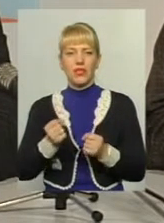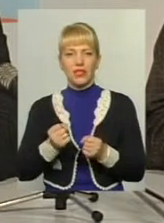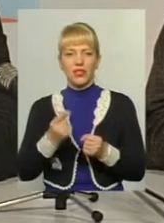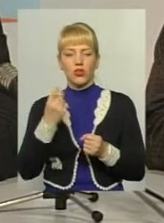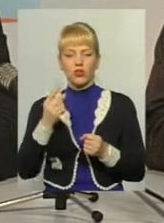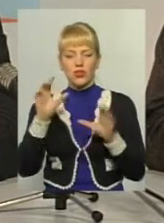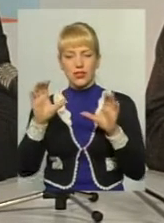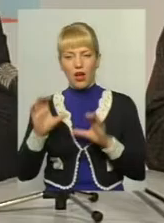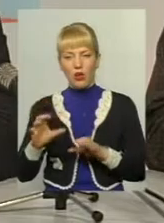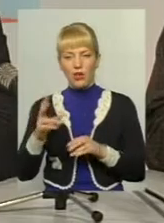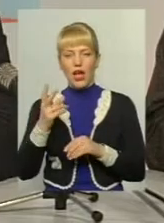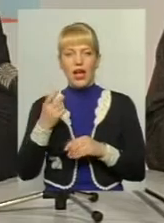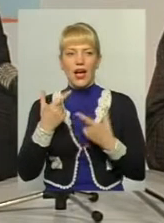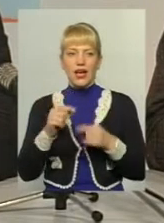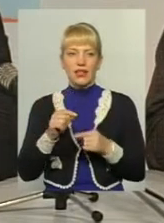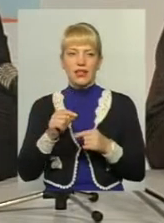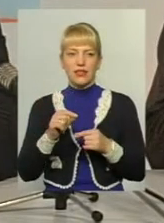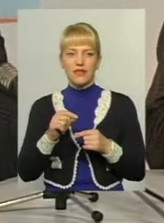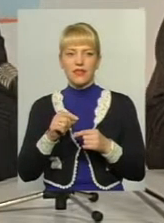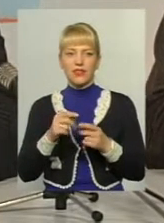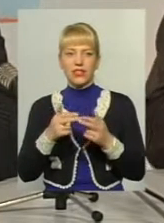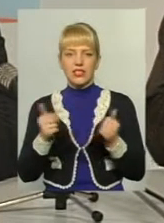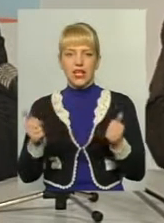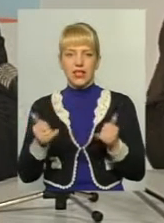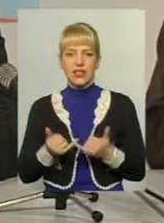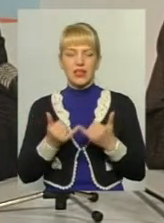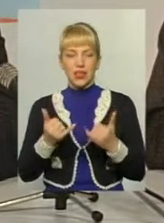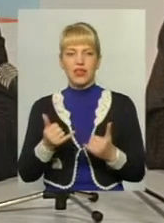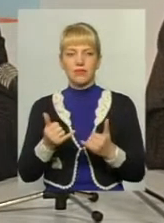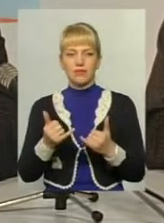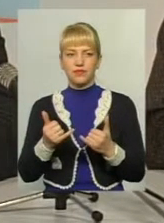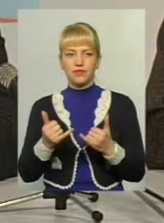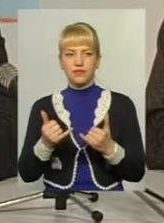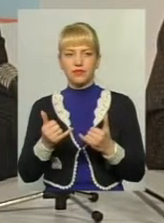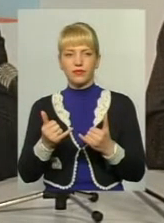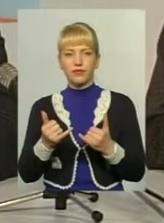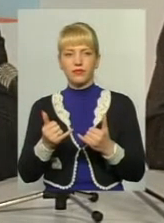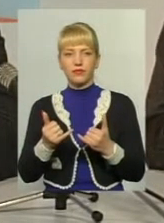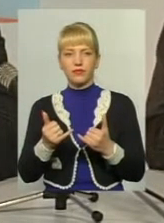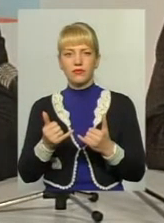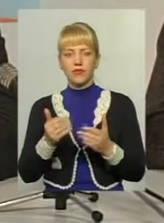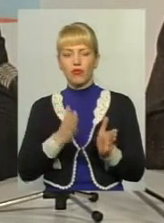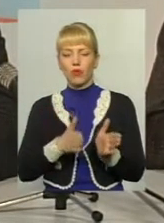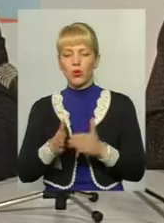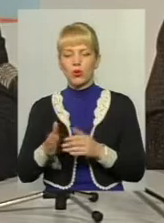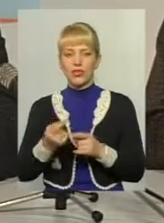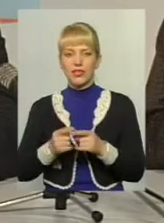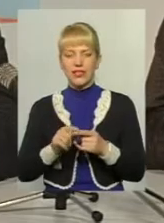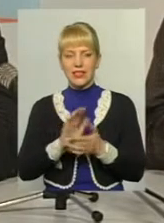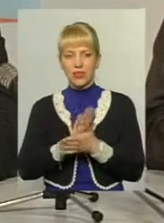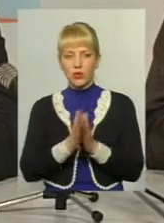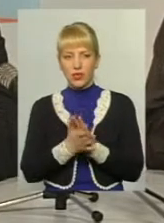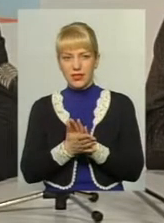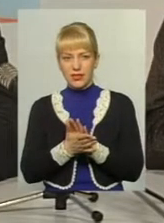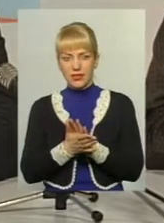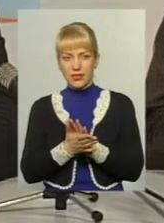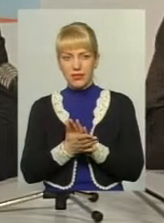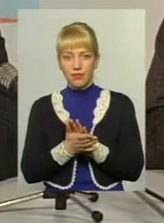компанії? Я бачу, що ніхто не сказав, але це все воно впирається в законодавство